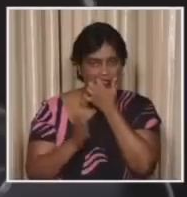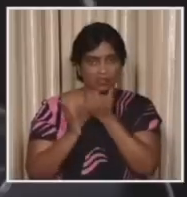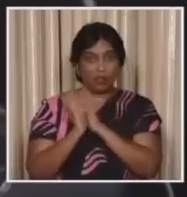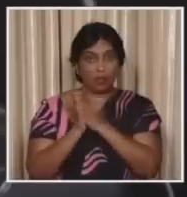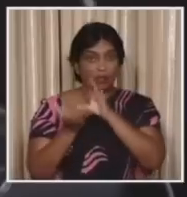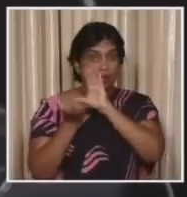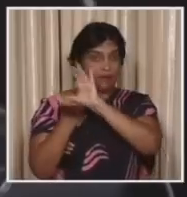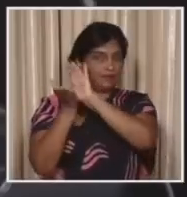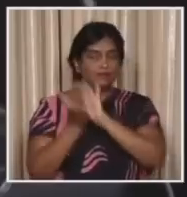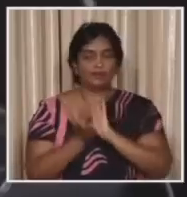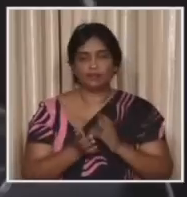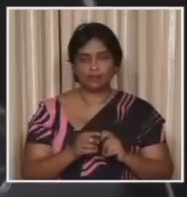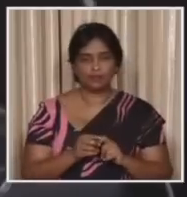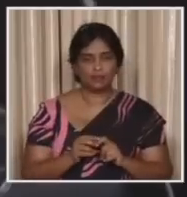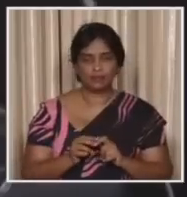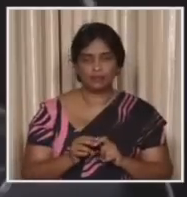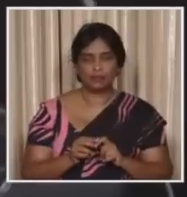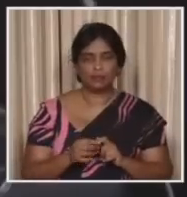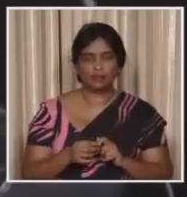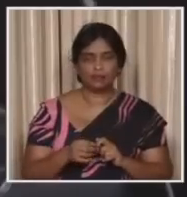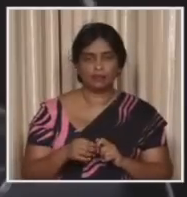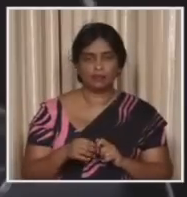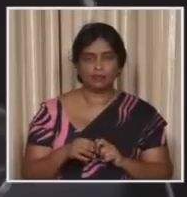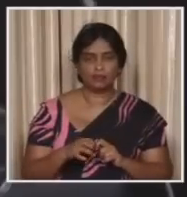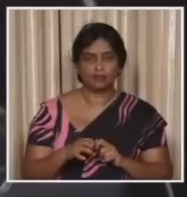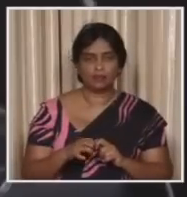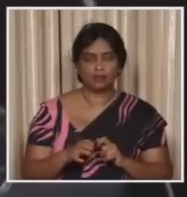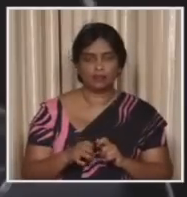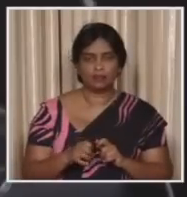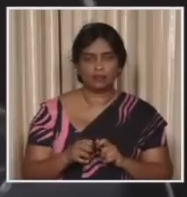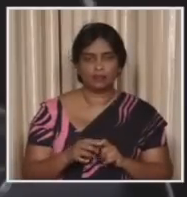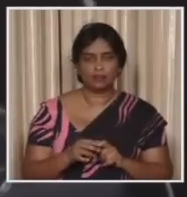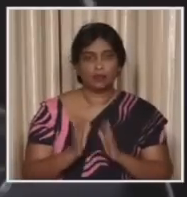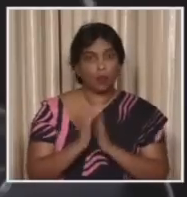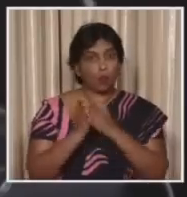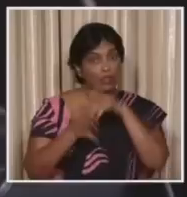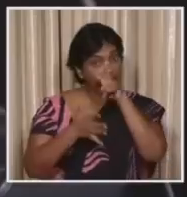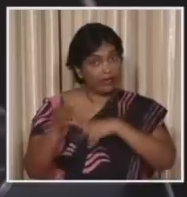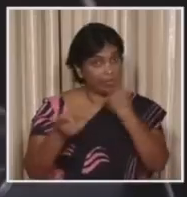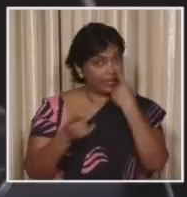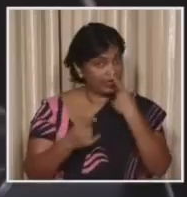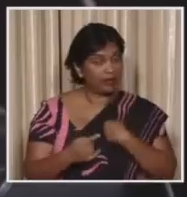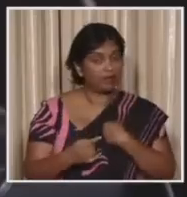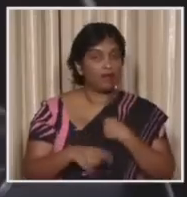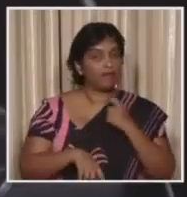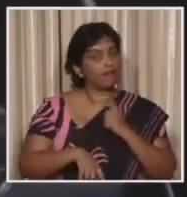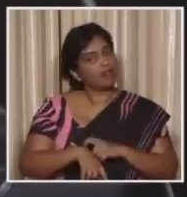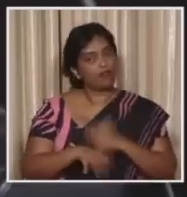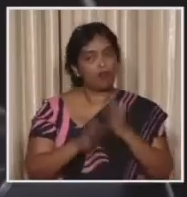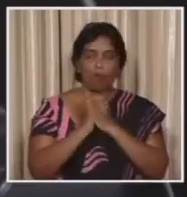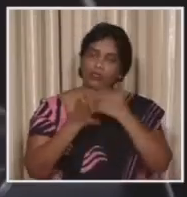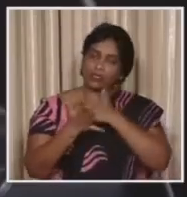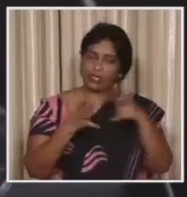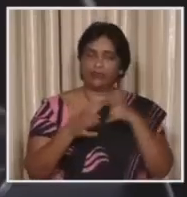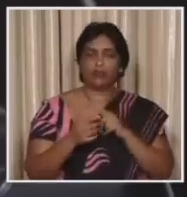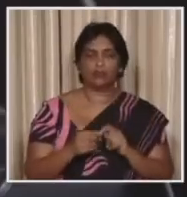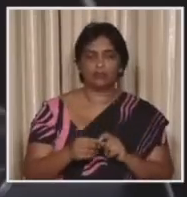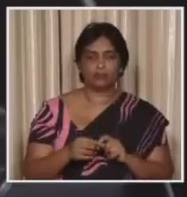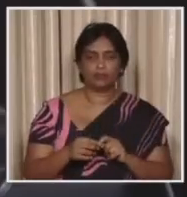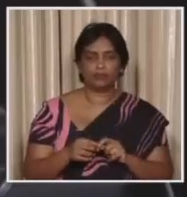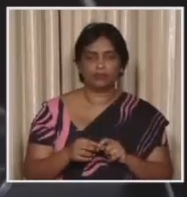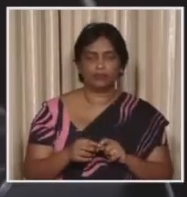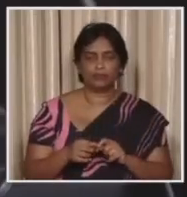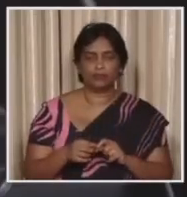අරගෙන ආවේ නෑ මෙතෙන්ට. පිටුවයි අංකය කියන්න වෙලාව දෙනවා නම් මට පොතම කියන්න වෙලාව දෙනවා නම් ඔබතුමා වෙලාවක මම පොතම කියවන්නම්.